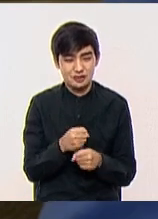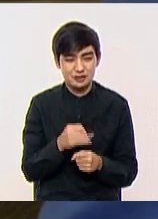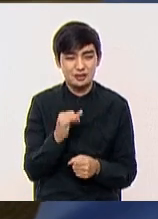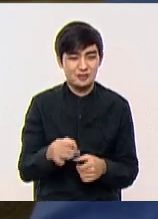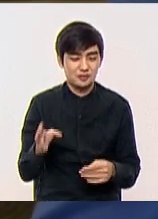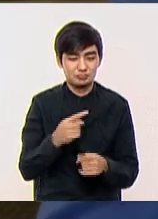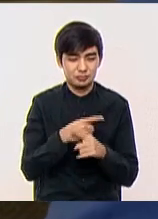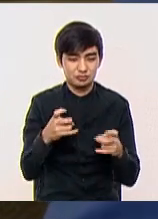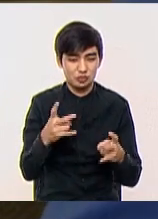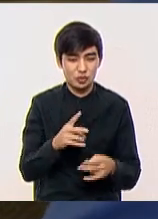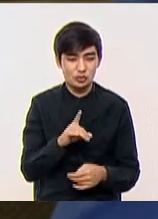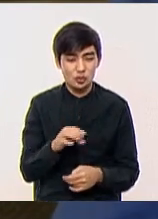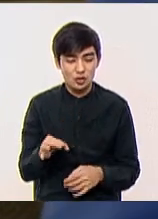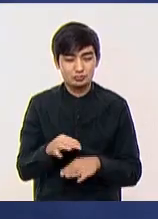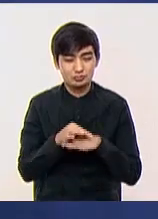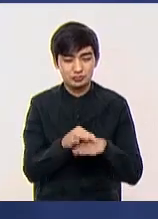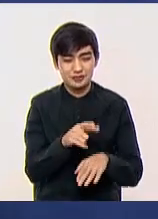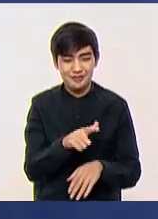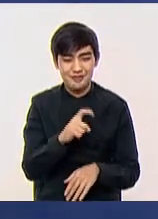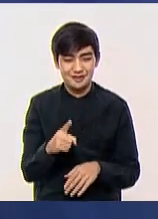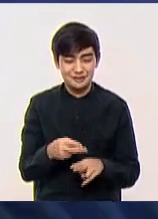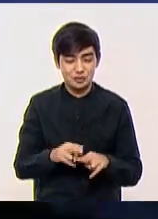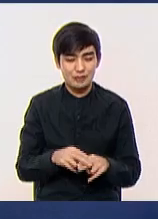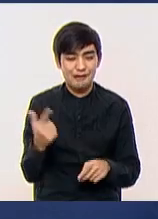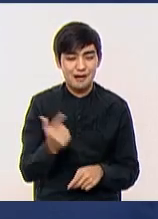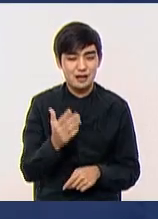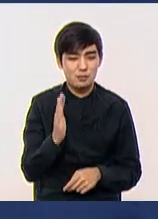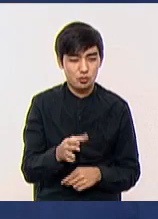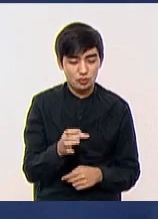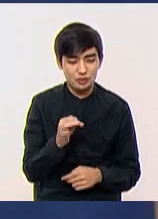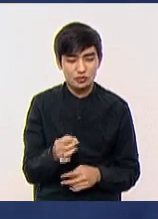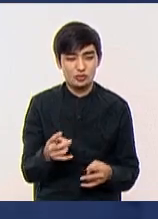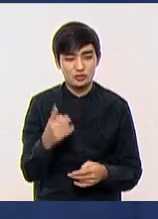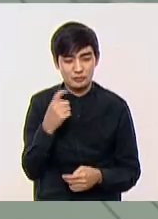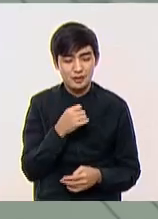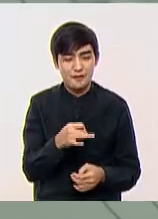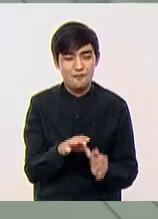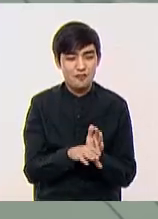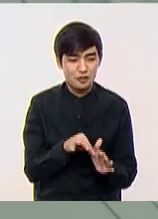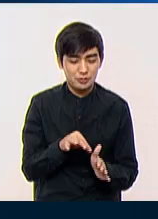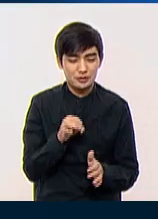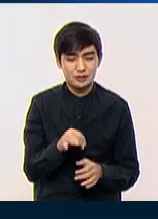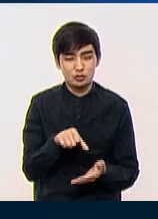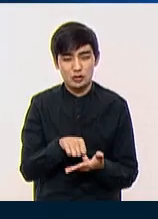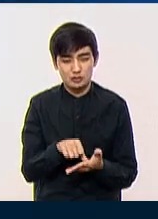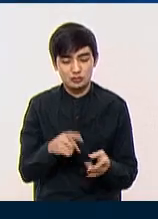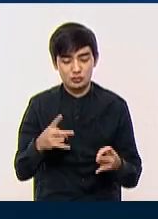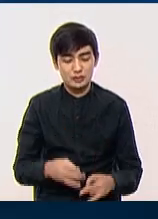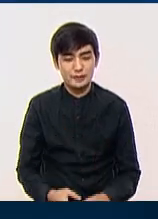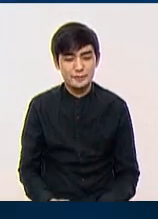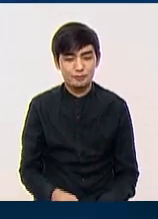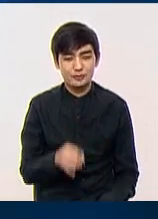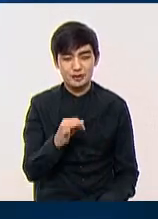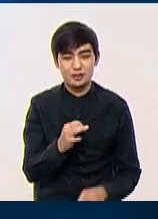объявить, что поставка вот этого природного газа будет гарантирована, выбрать, потом своим же капиталом участвовать.